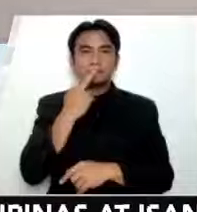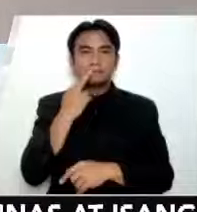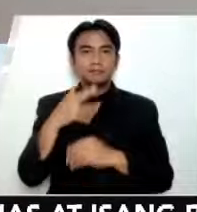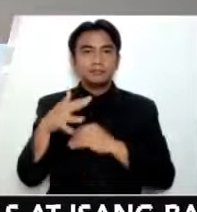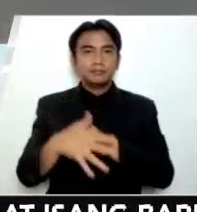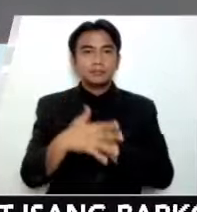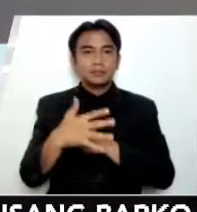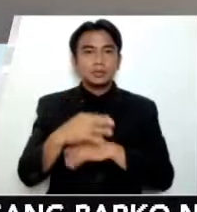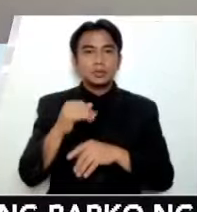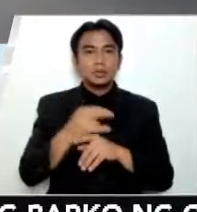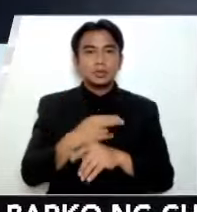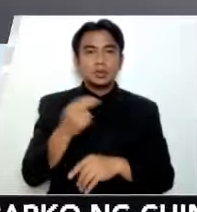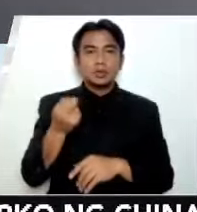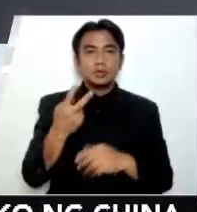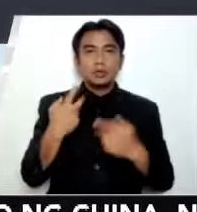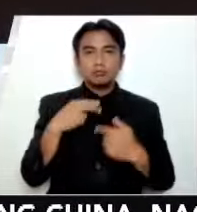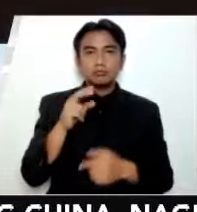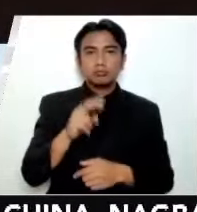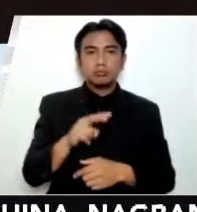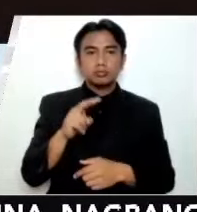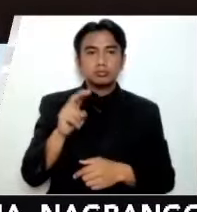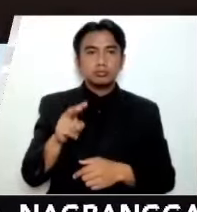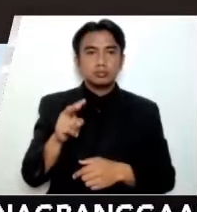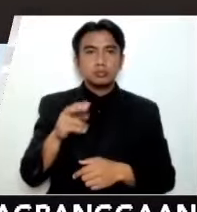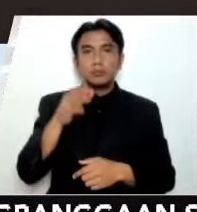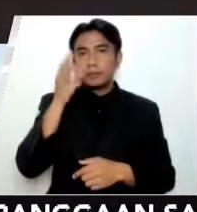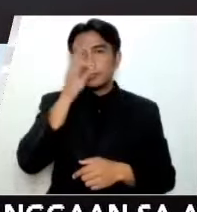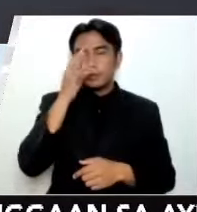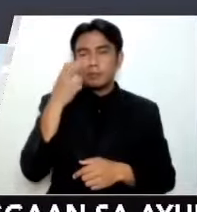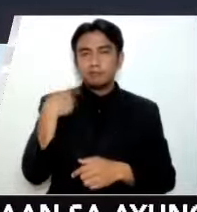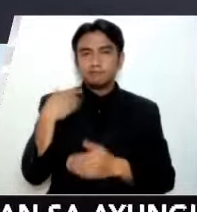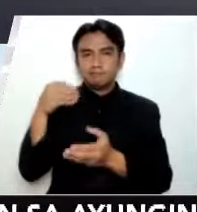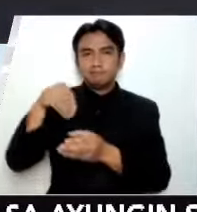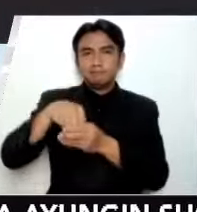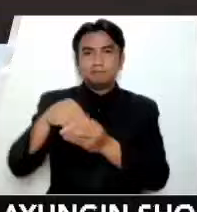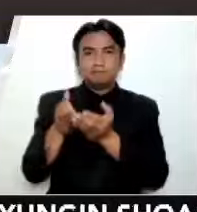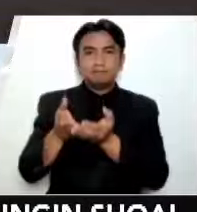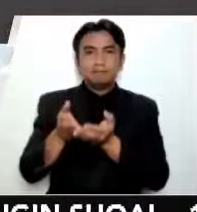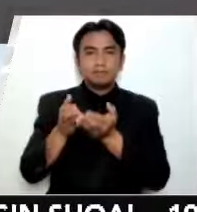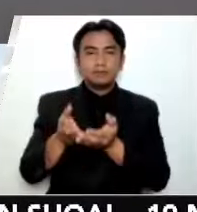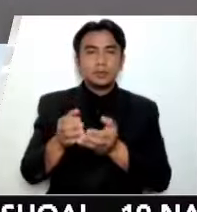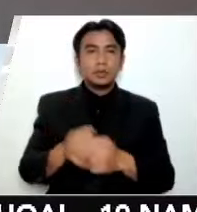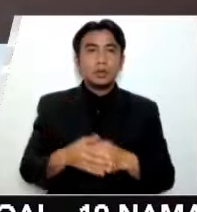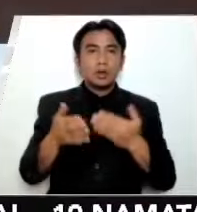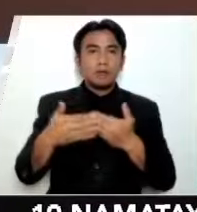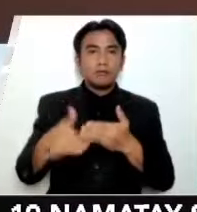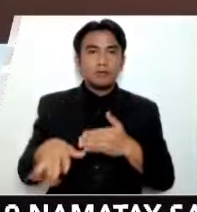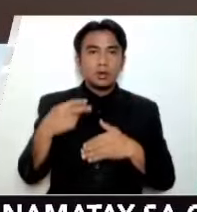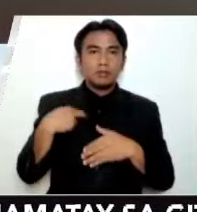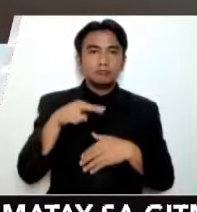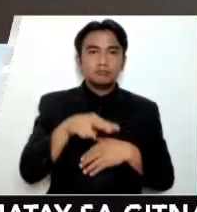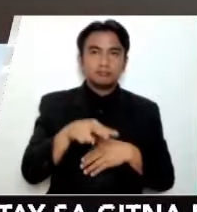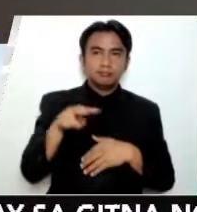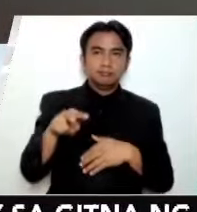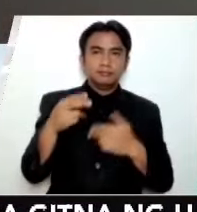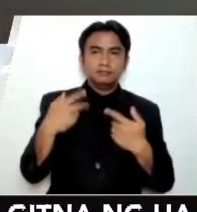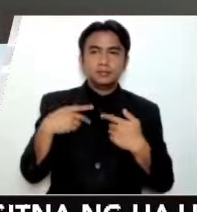Pinoy ang sakay ng barko. Matapos ang pag-atake, ganito raw ang tiniis nilang sitwasyon. Parang